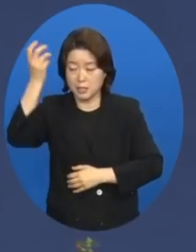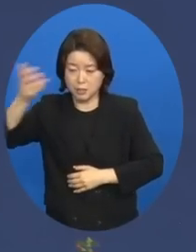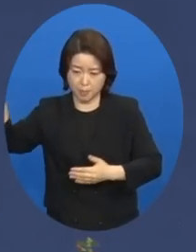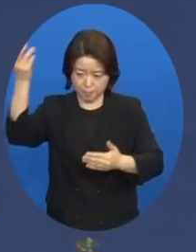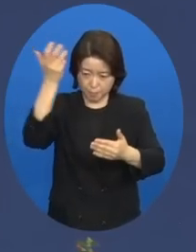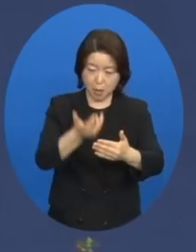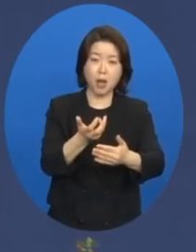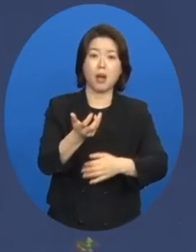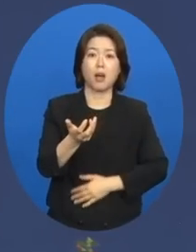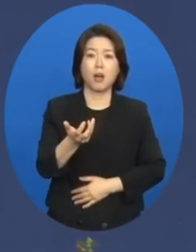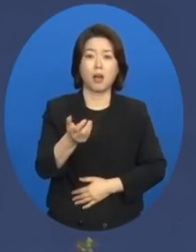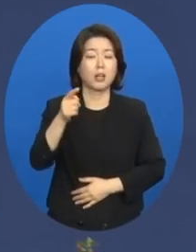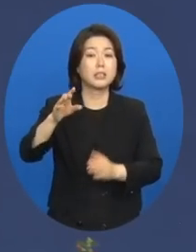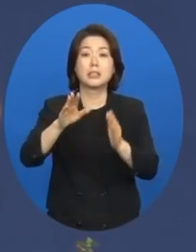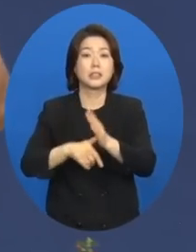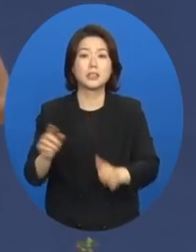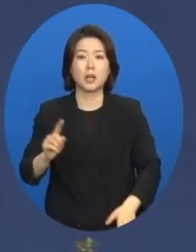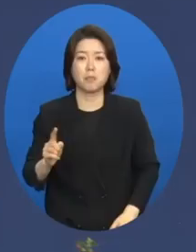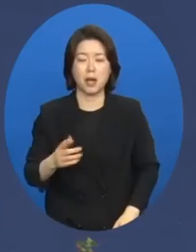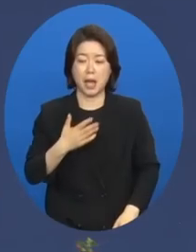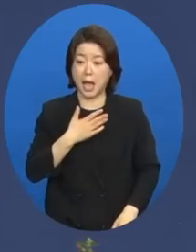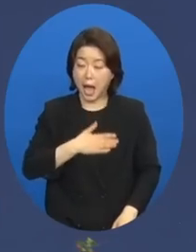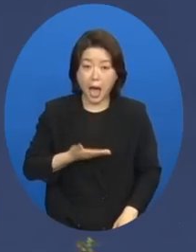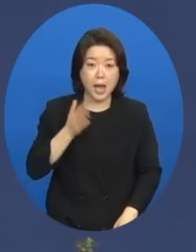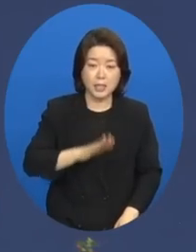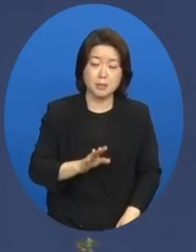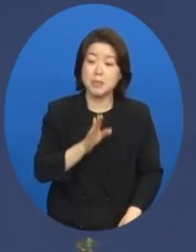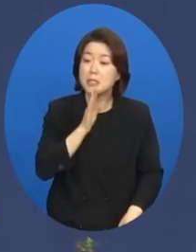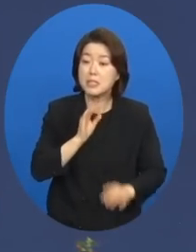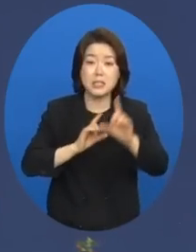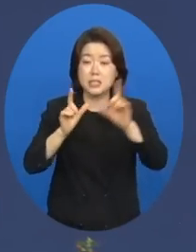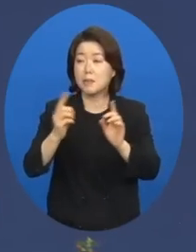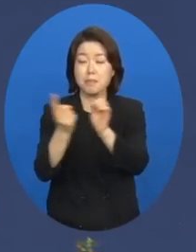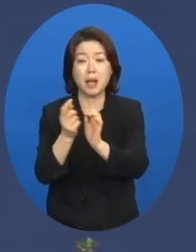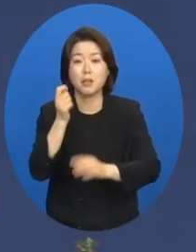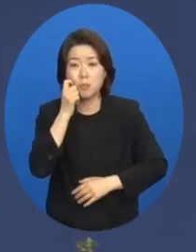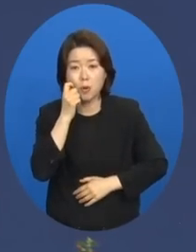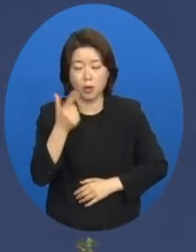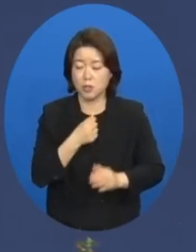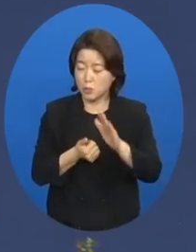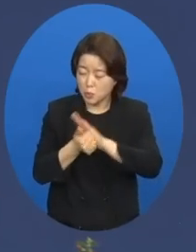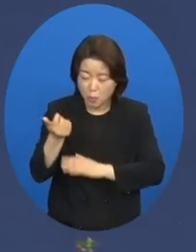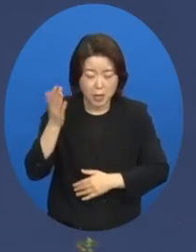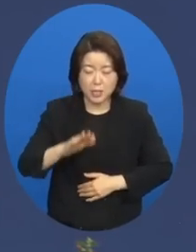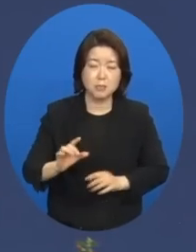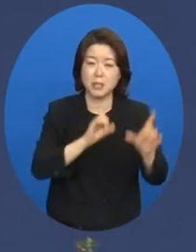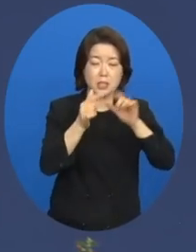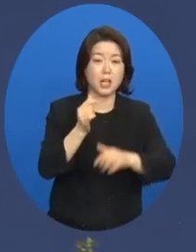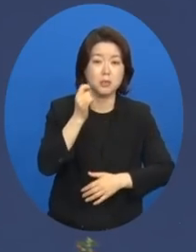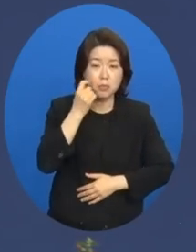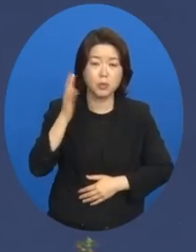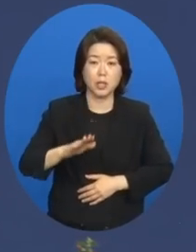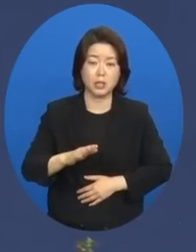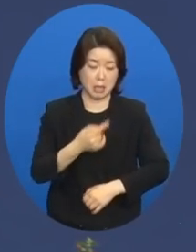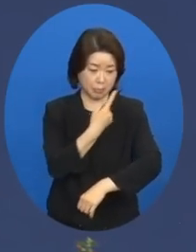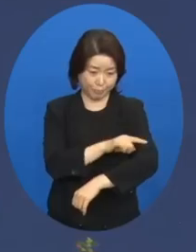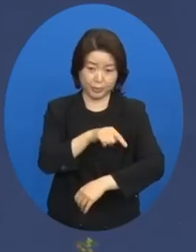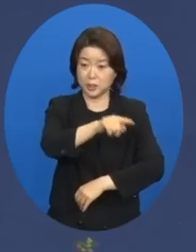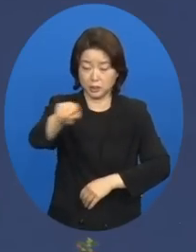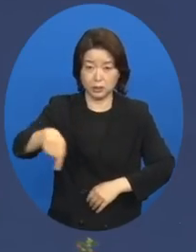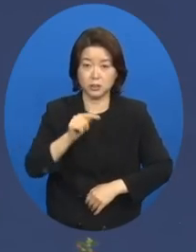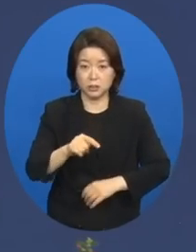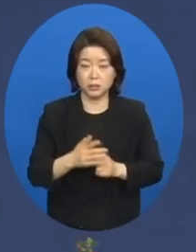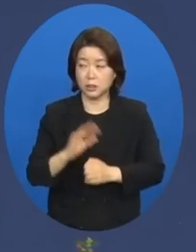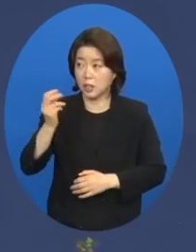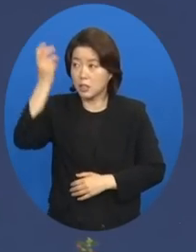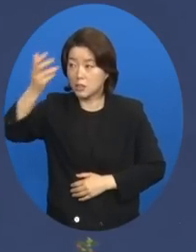임하시니까, 여러분 그때 알고도 실제가 되지 못하고 소망하면서도 살 수 없었던 무능했던 그들이